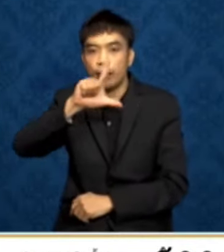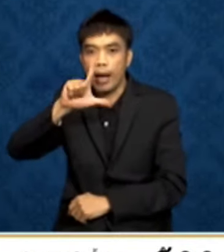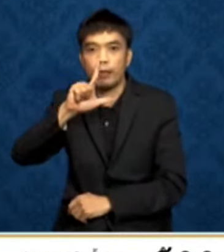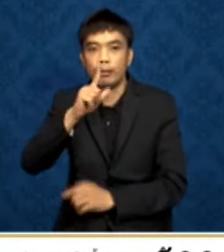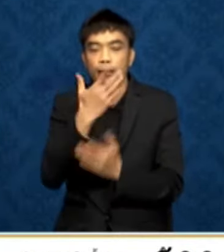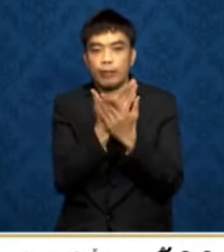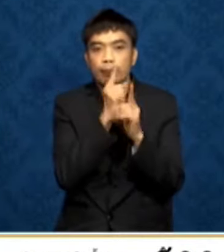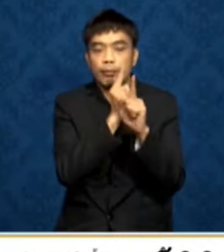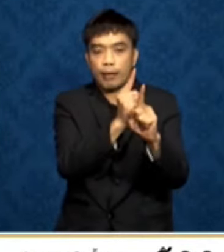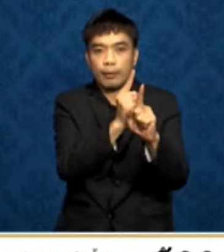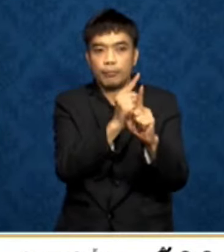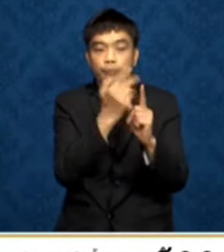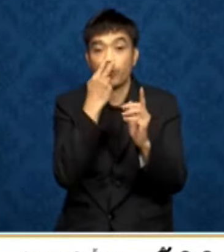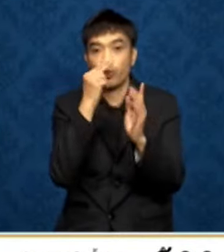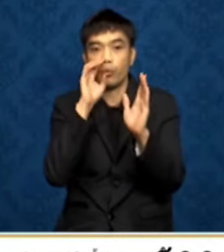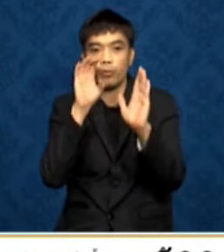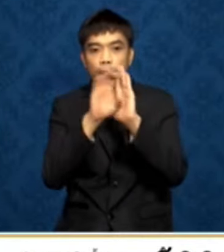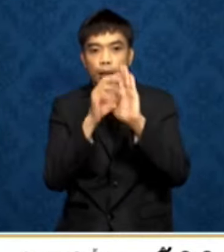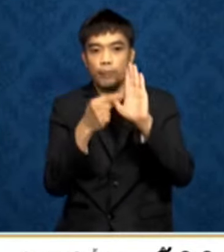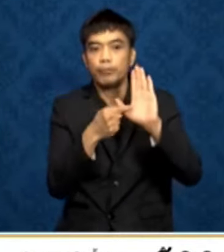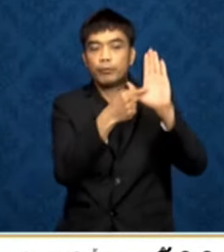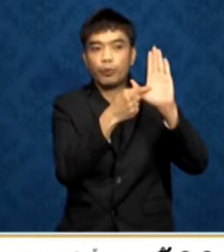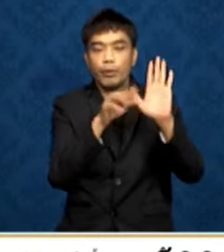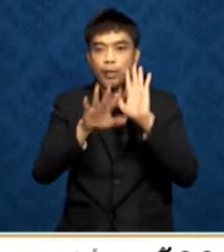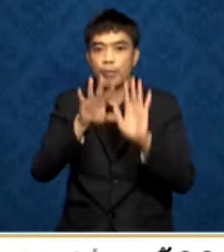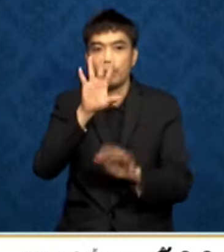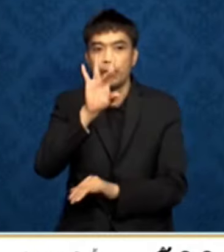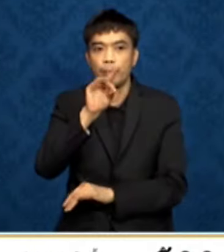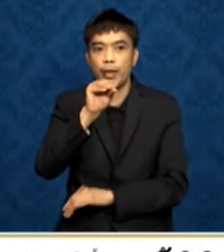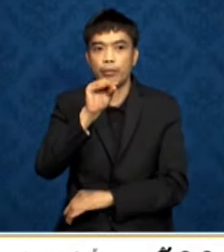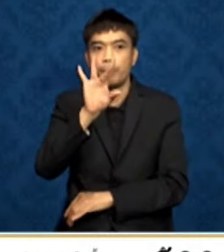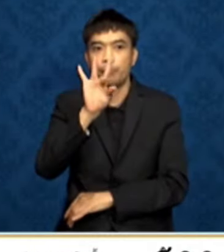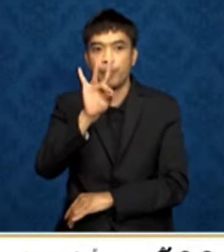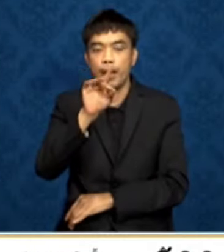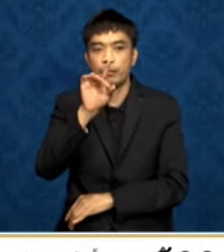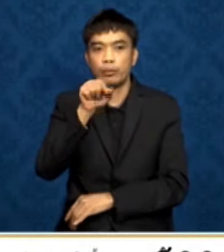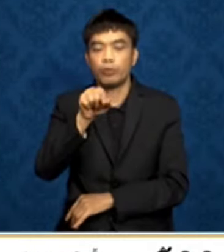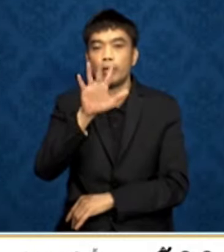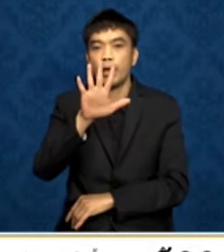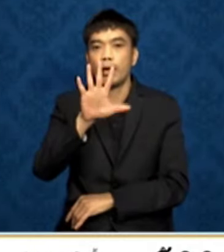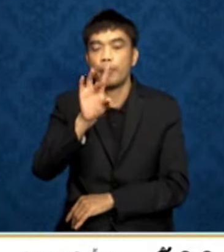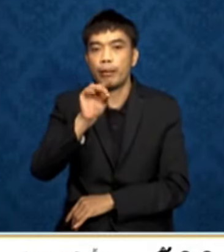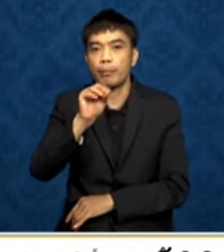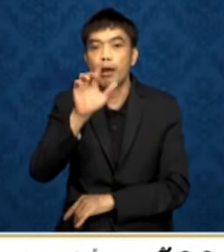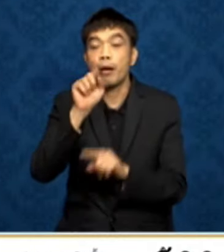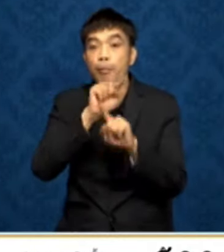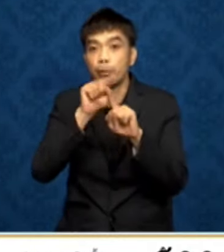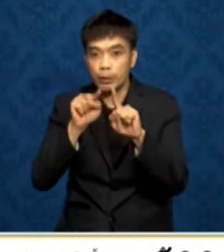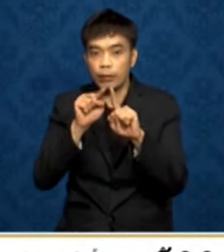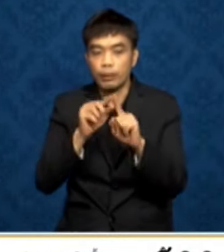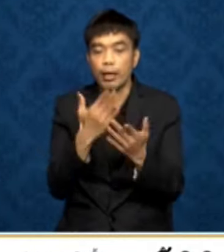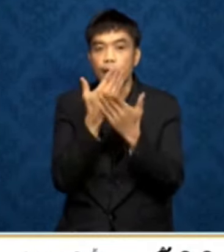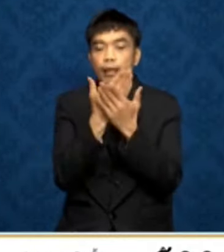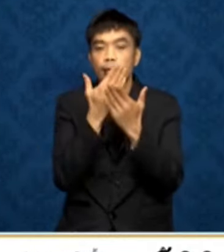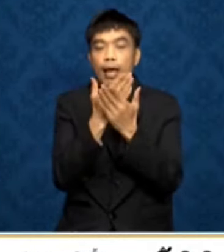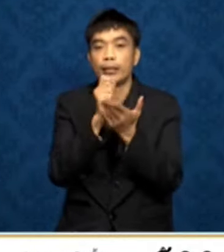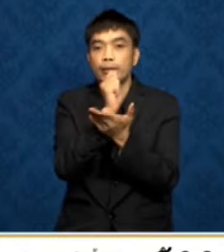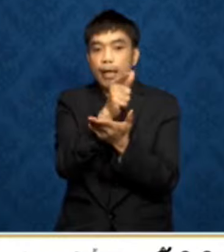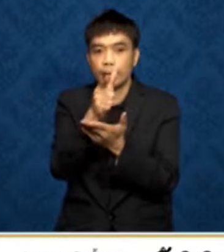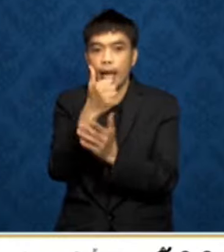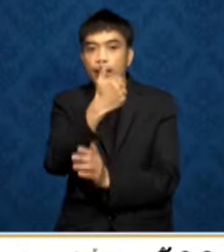ตัวเลขที่อยู่บนเอ่อบนจอนะครับหรือประมาณ 88%นะครับซึ่งงบดำเนินงานและงบรายจ่ายอื่นๆที่ถือเป็นซอฟต์แวร์